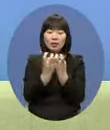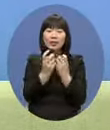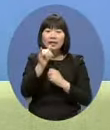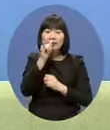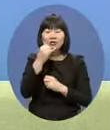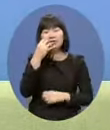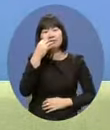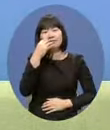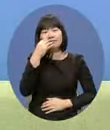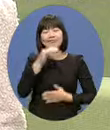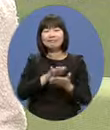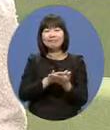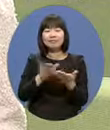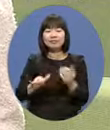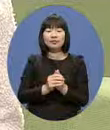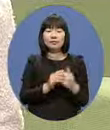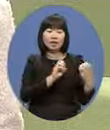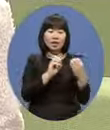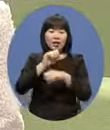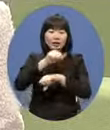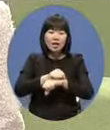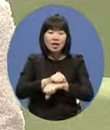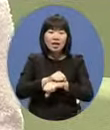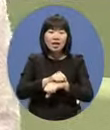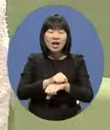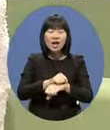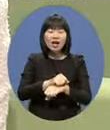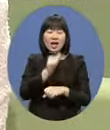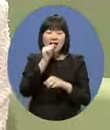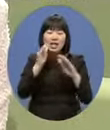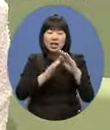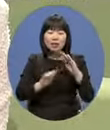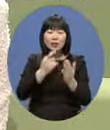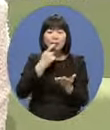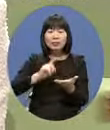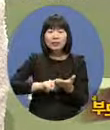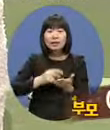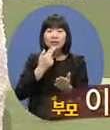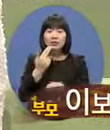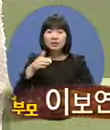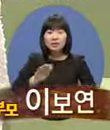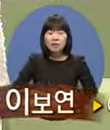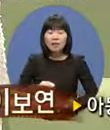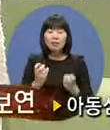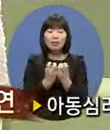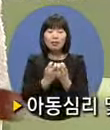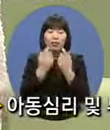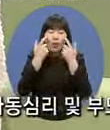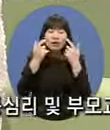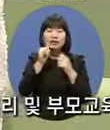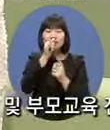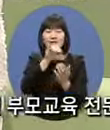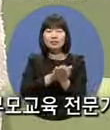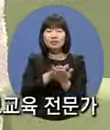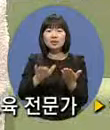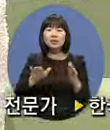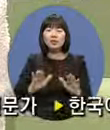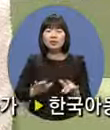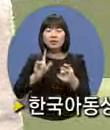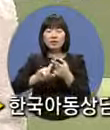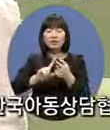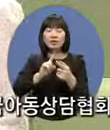궁금합니다네 대화를 잘하는게 결코 쉽지는 않은데요 방법은 분명히 있습니다 오늘 이제 그 얘기 할